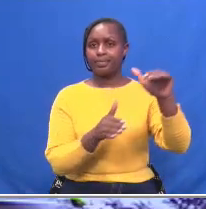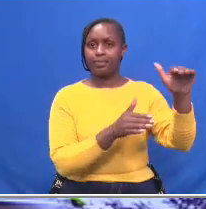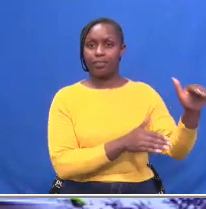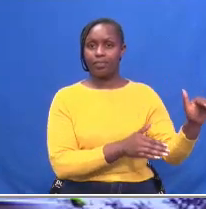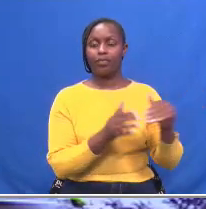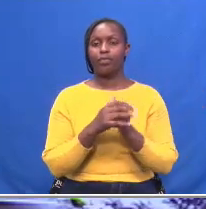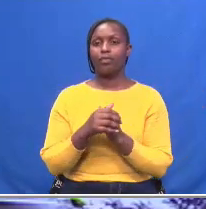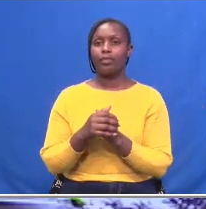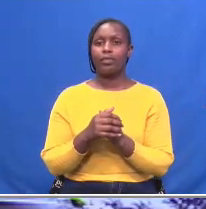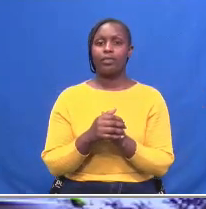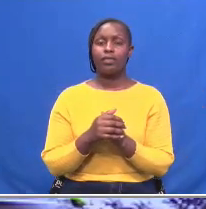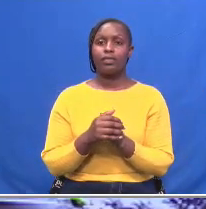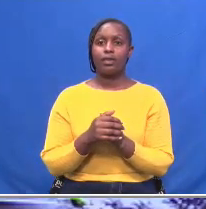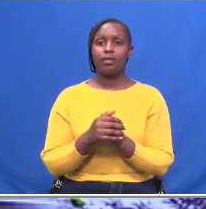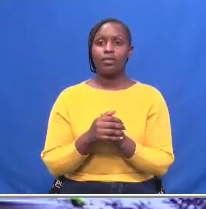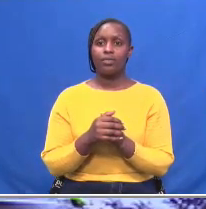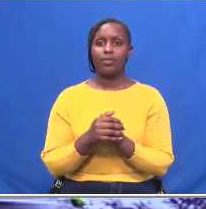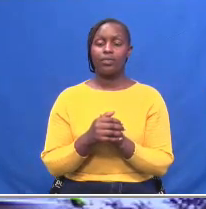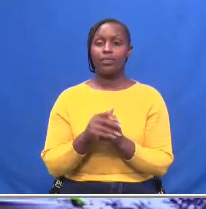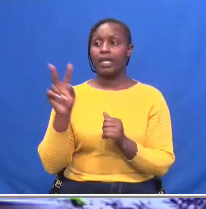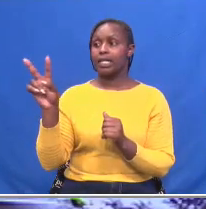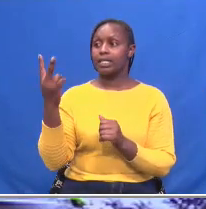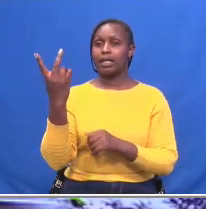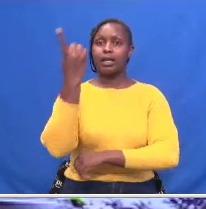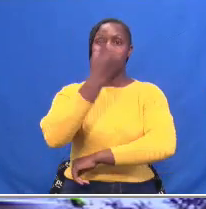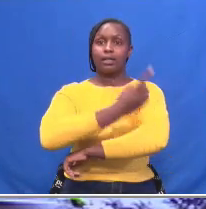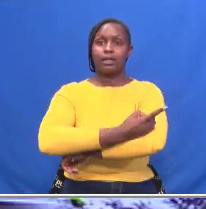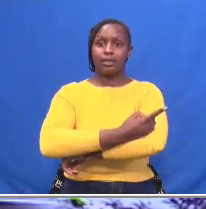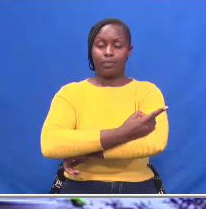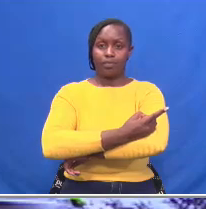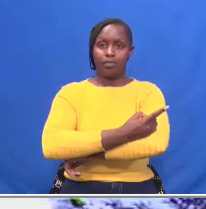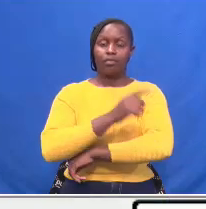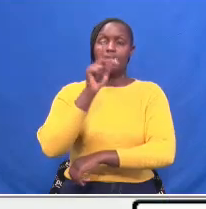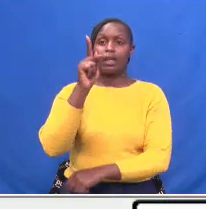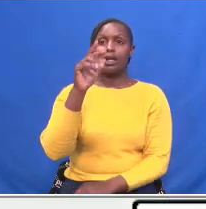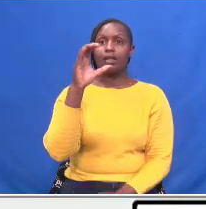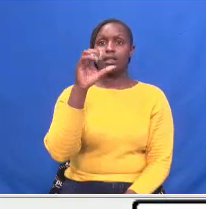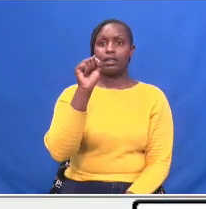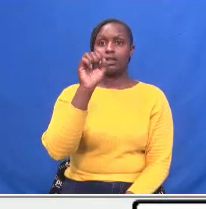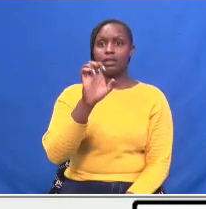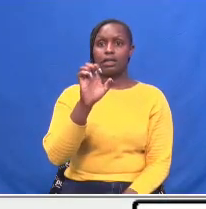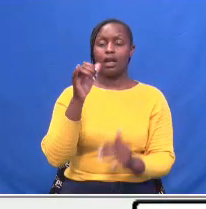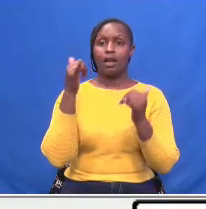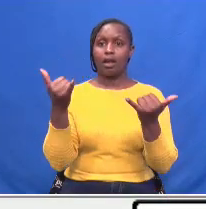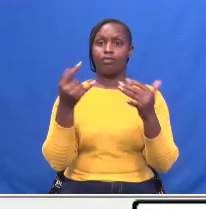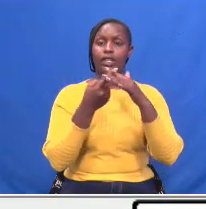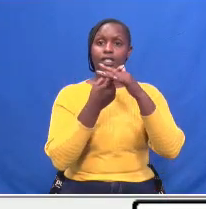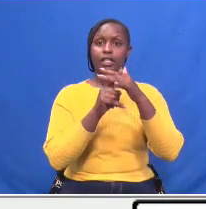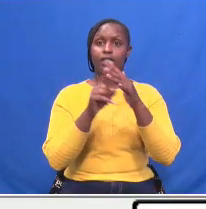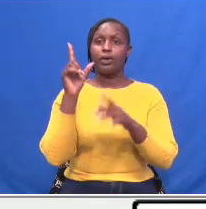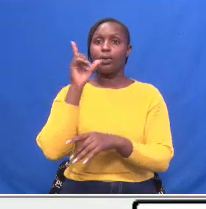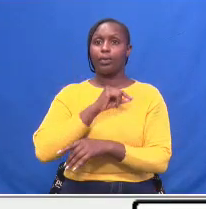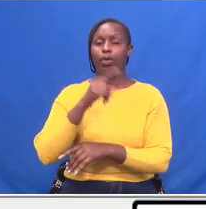Taarifa hiyo. Kwa sasa tunaangazia taarifa nyingine, ambapo kwa siku ya pili leo watahiniwa mtihani wa kitaifa wa KSCE wamefanya mtihani wa